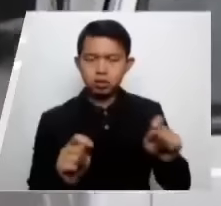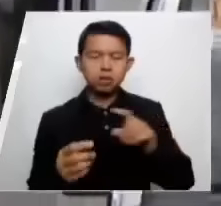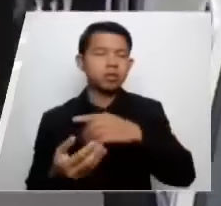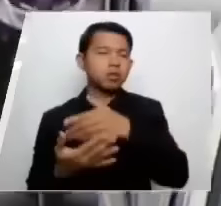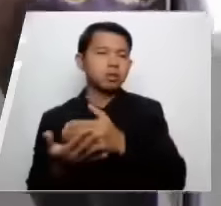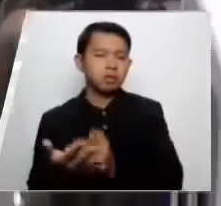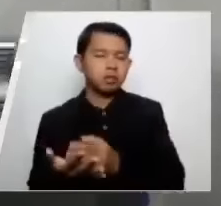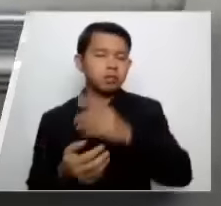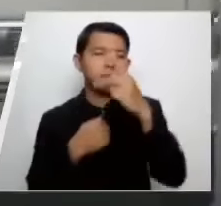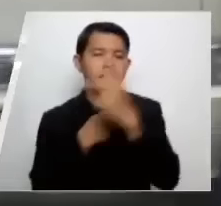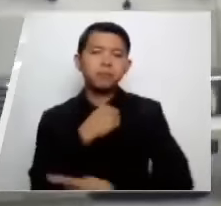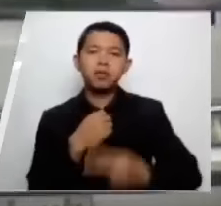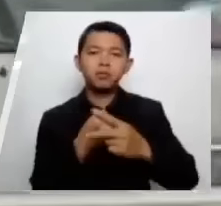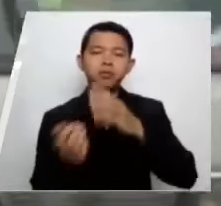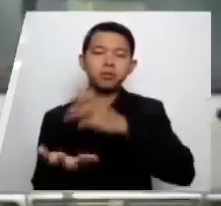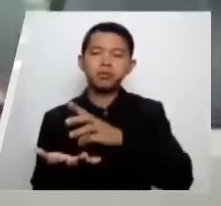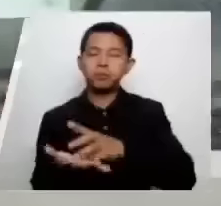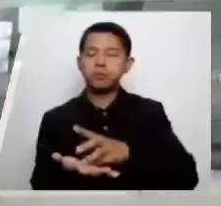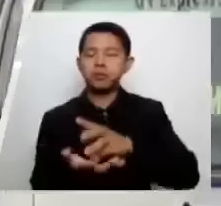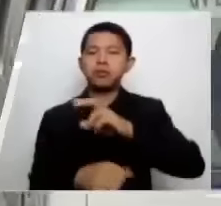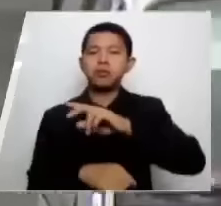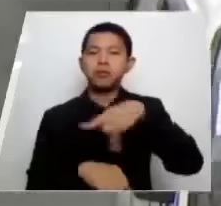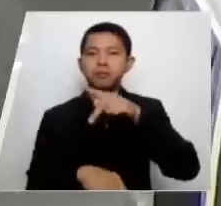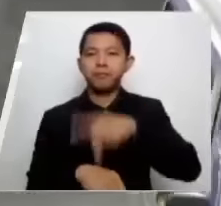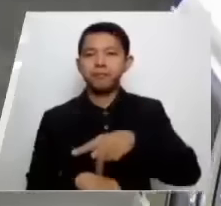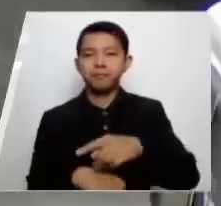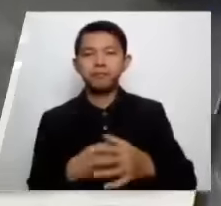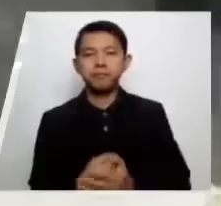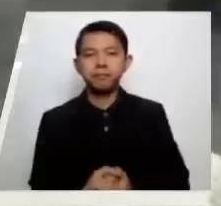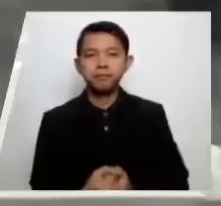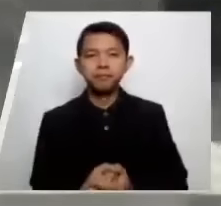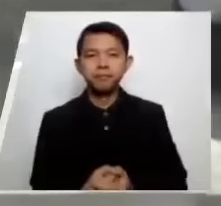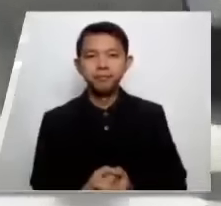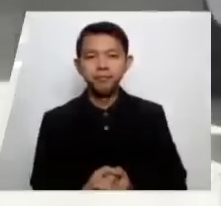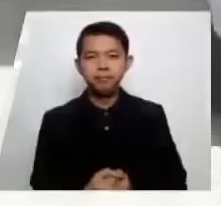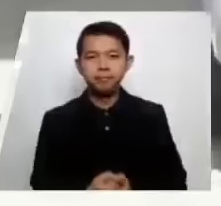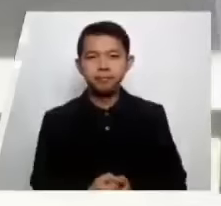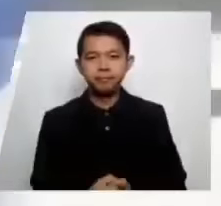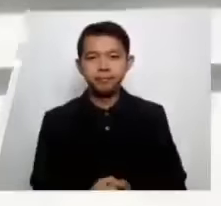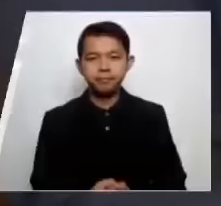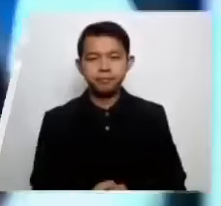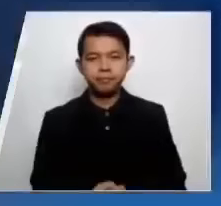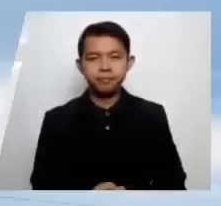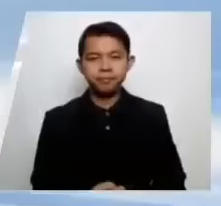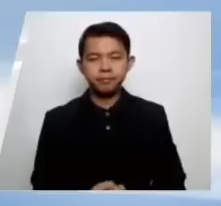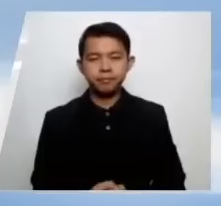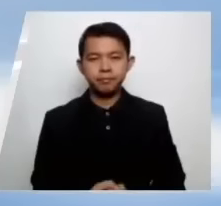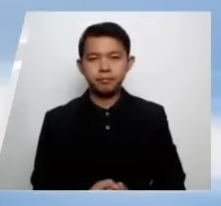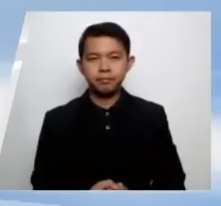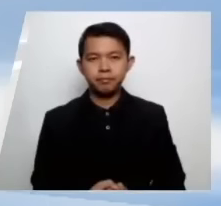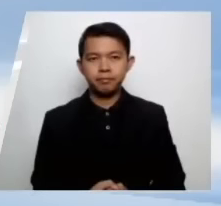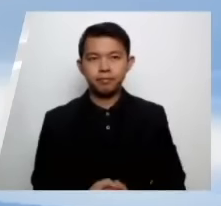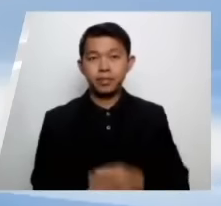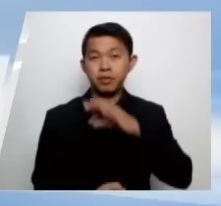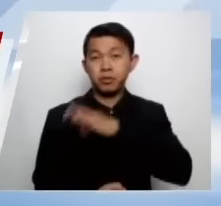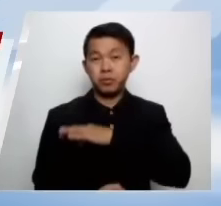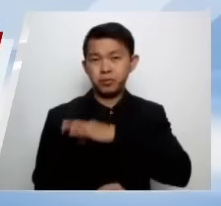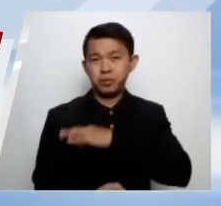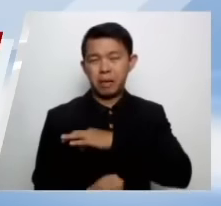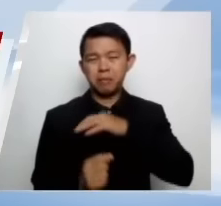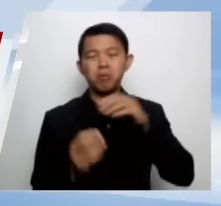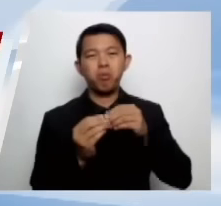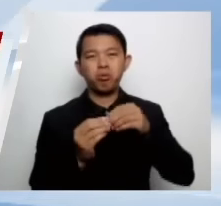bansa. Mas lalaki po yung kabawasan ng ano, imbis na 30 to 35% yan, I